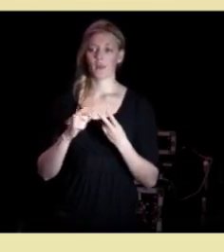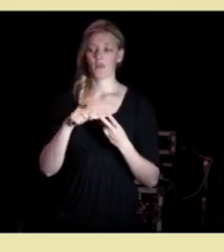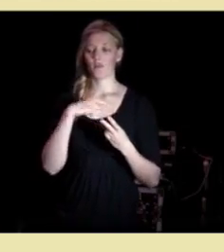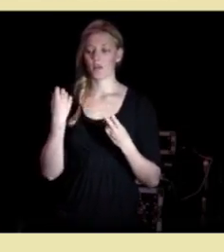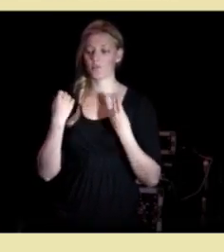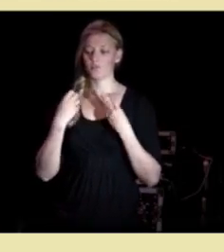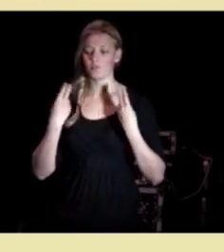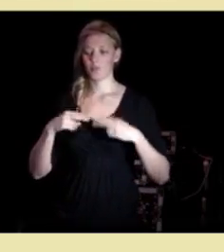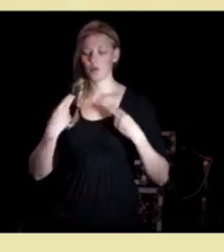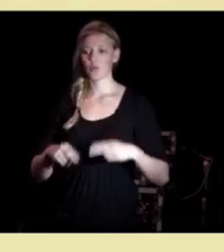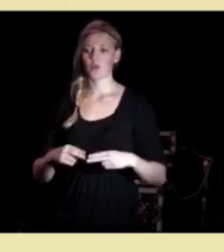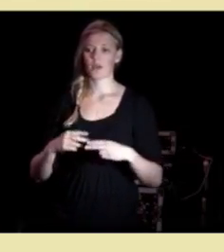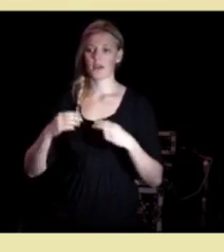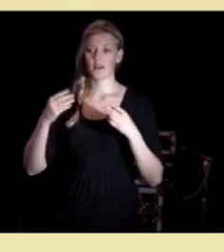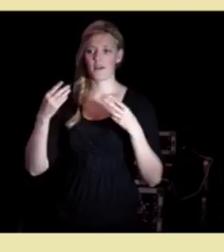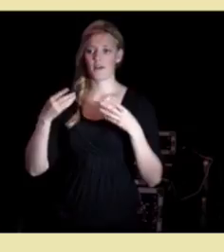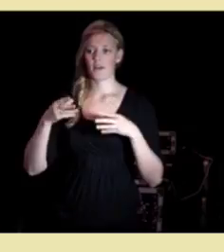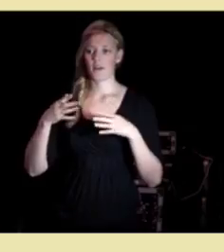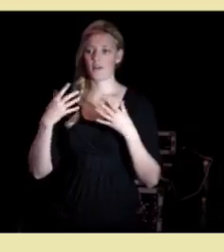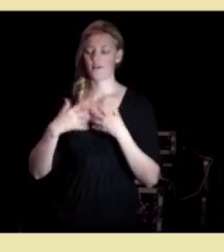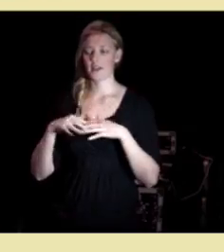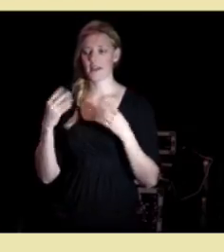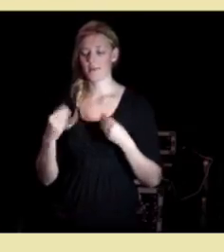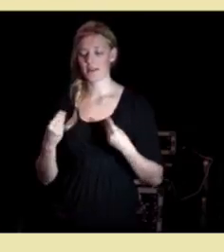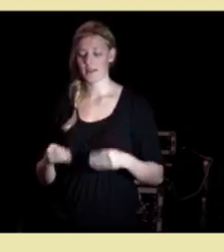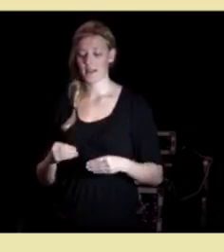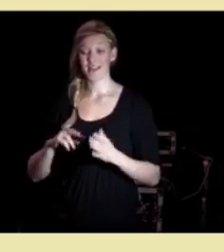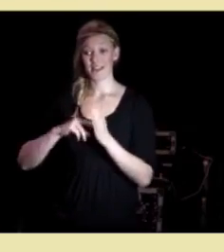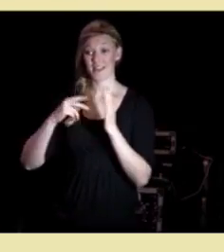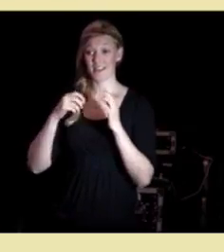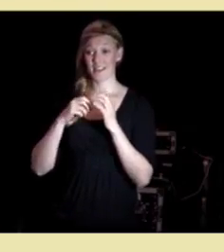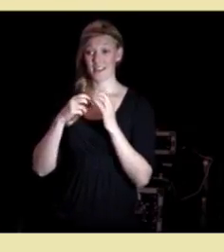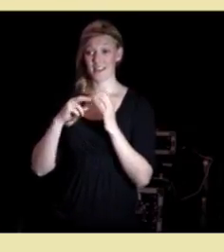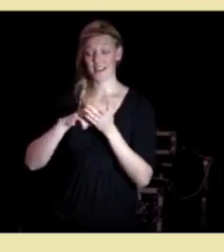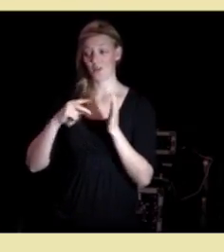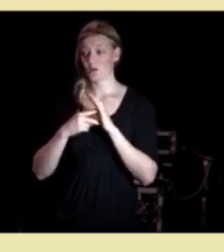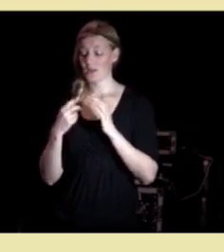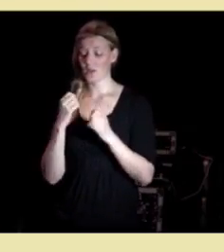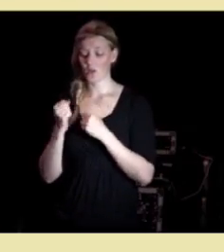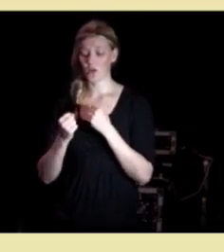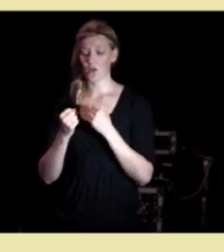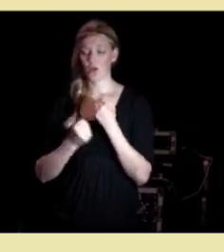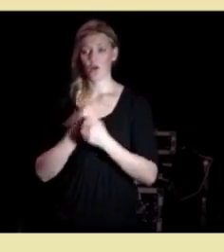bruk virkemidlene, se dem i sammenheng. Teknologien gir oss noen fantastiske muligheter.